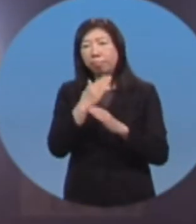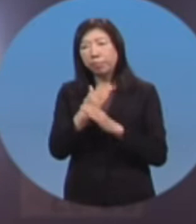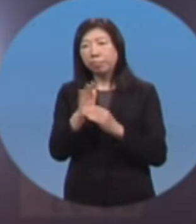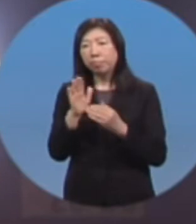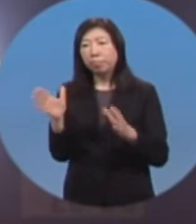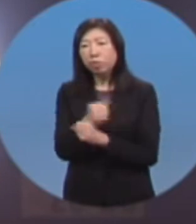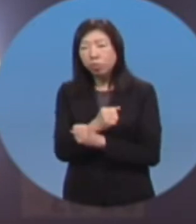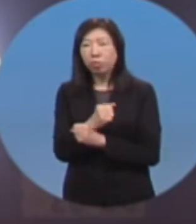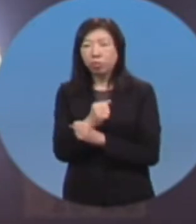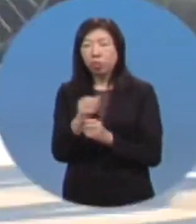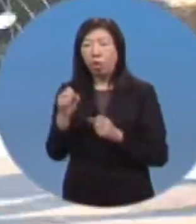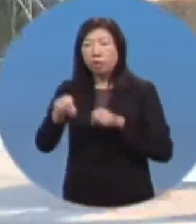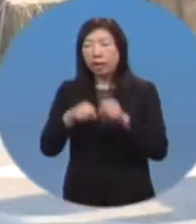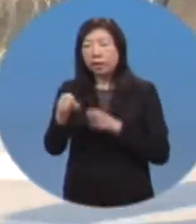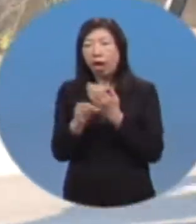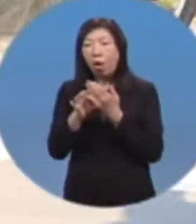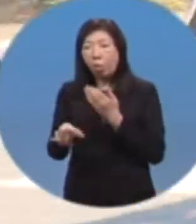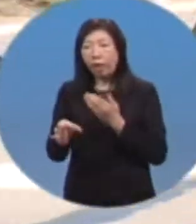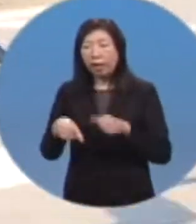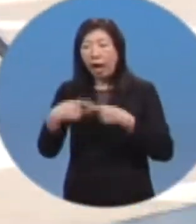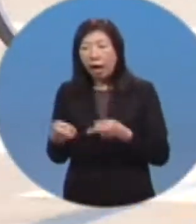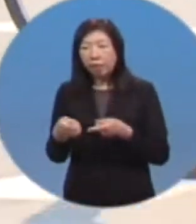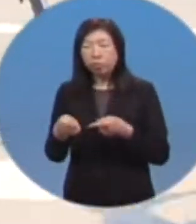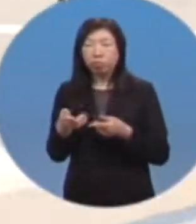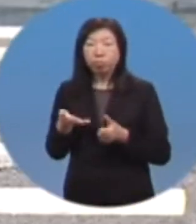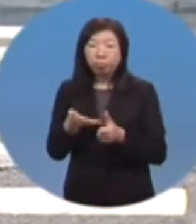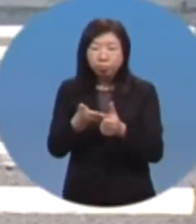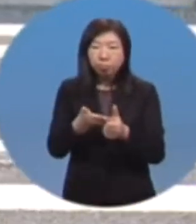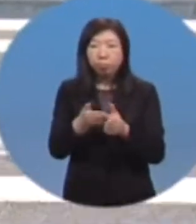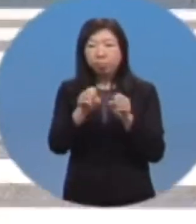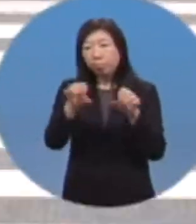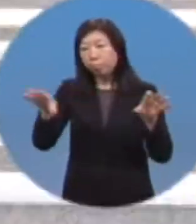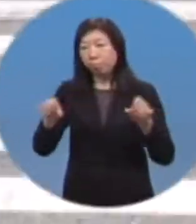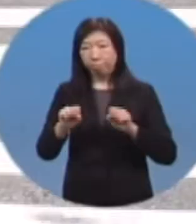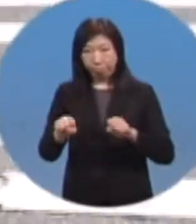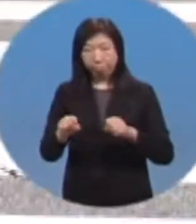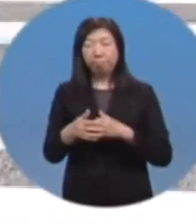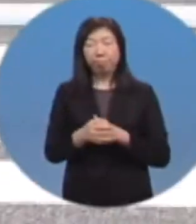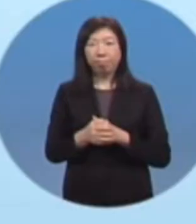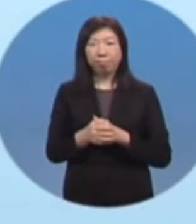車損害賠償保険などの加入促進に向けた広報啓発を強化します。